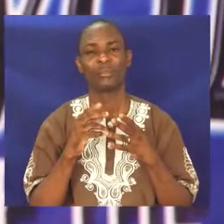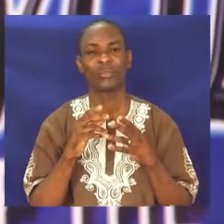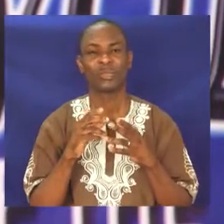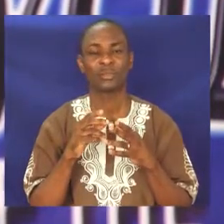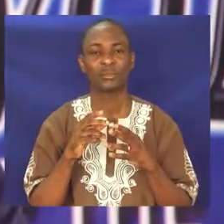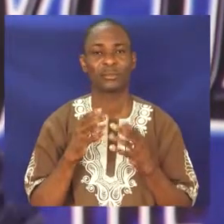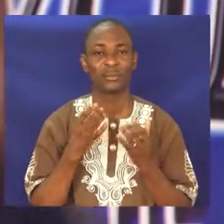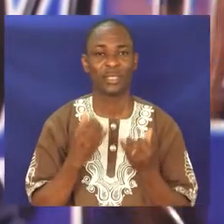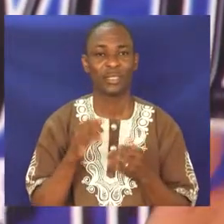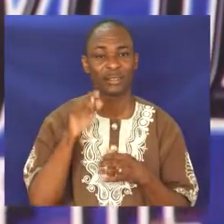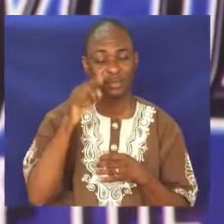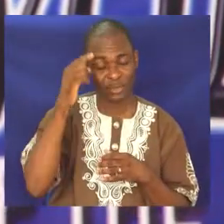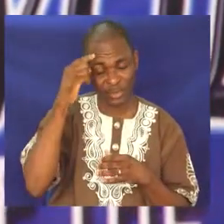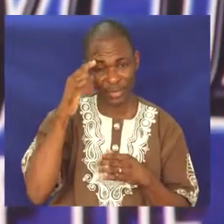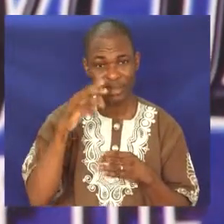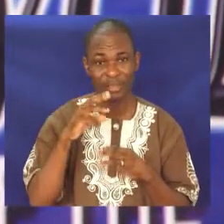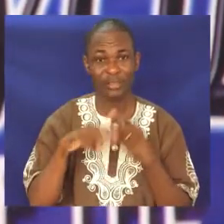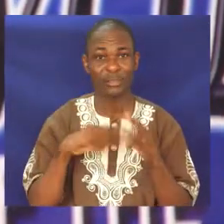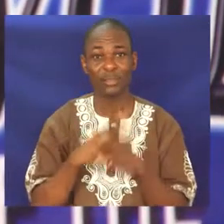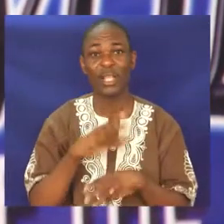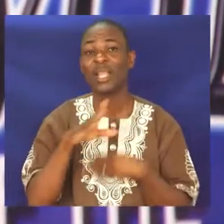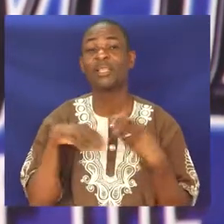kye se wadwe ye o se ewiase nyina akọ ewiye